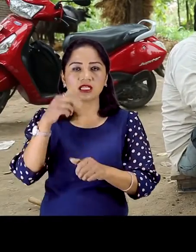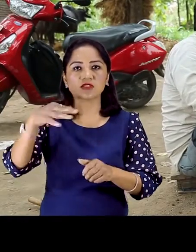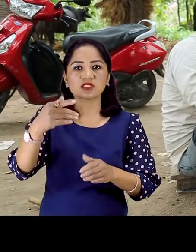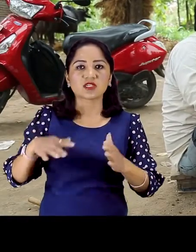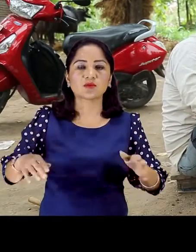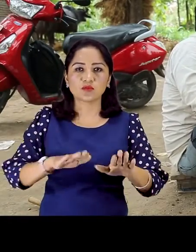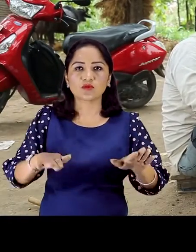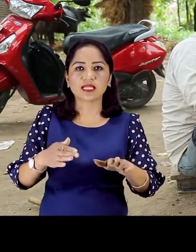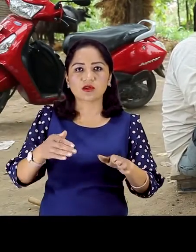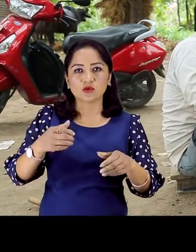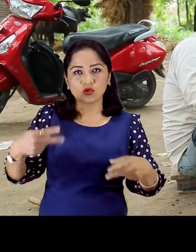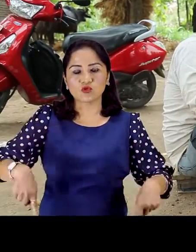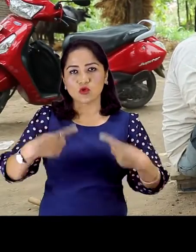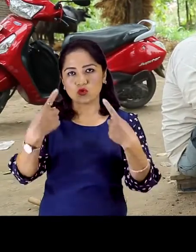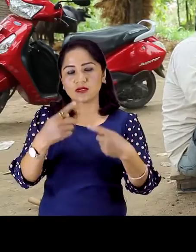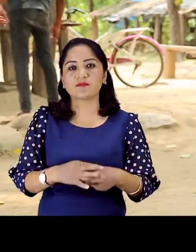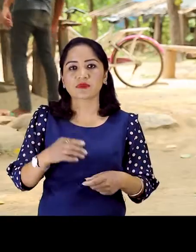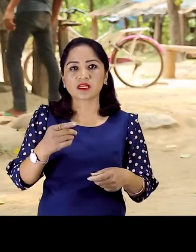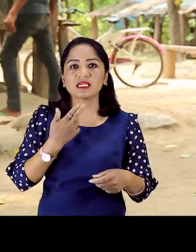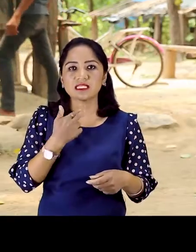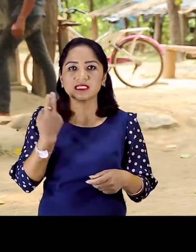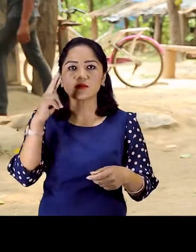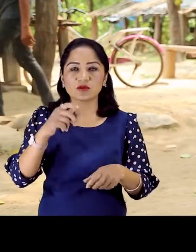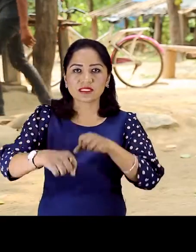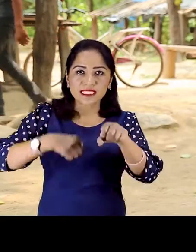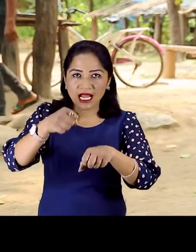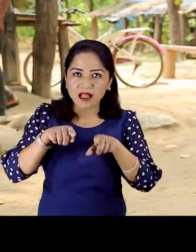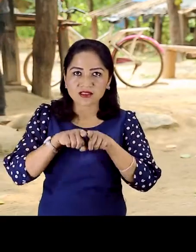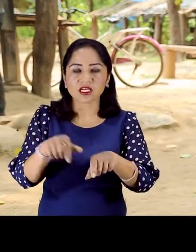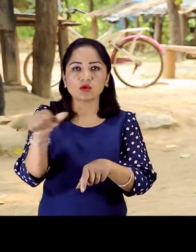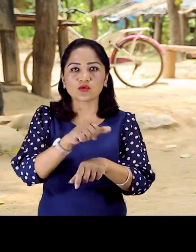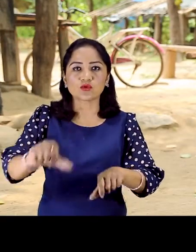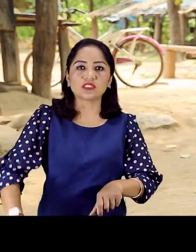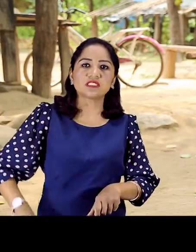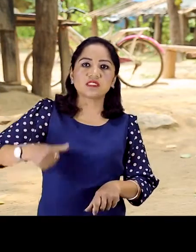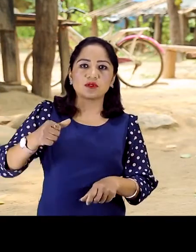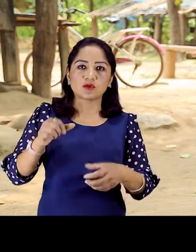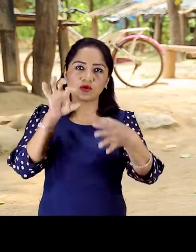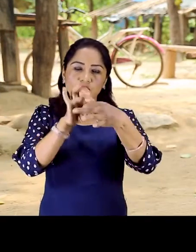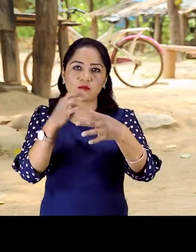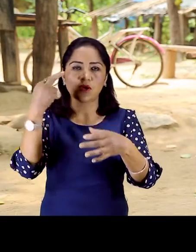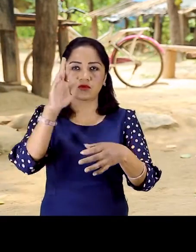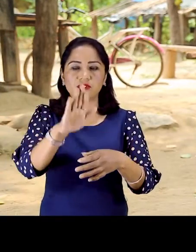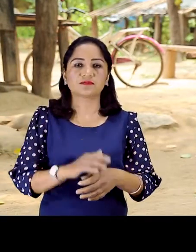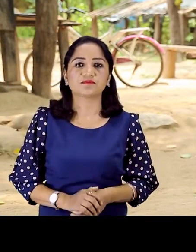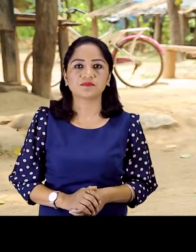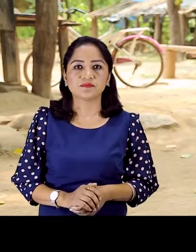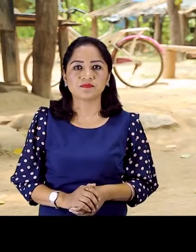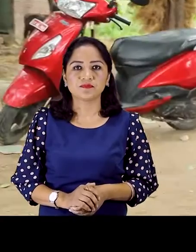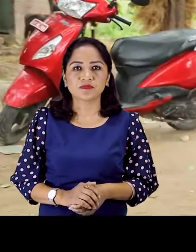औनी पुर्वादार को चुनावती। रहर बने को साइकल चांगाई उनको जीवन को साइनो गांशिये को